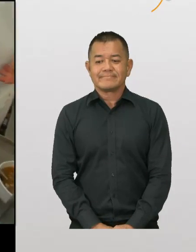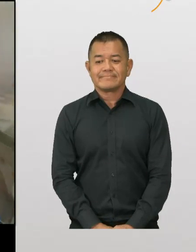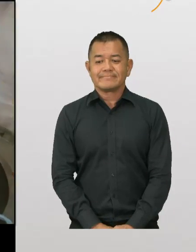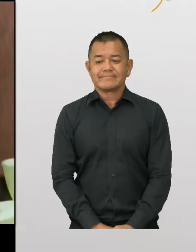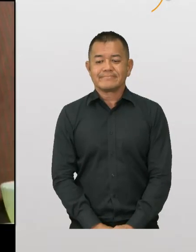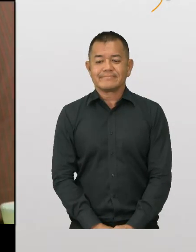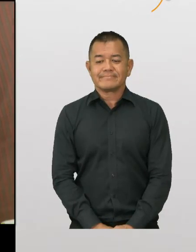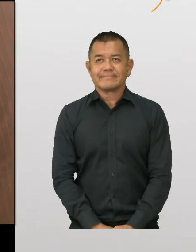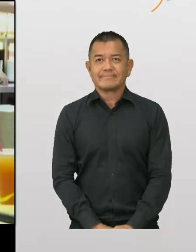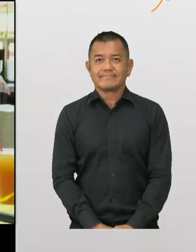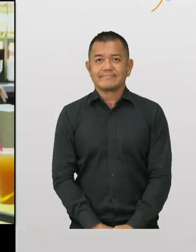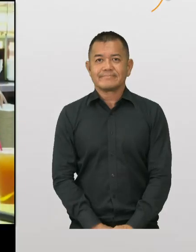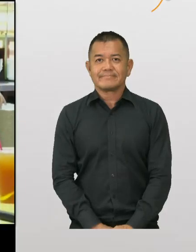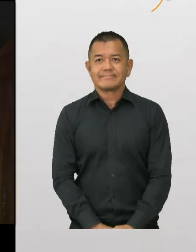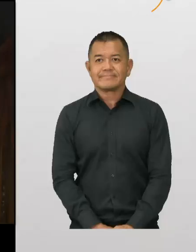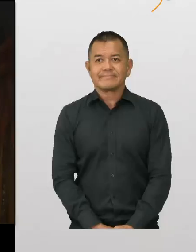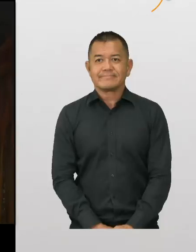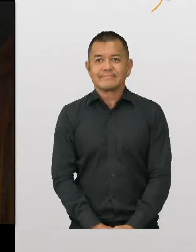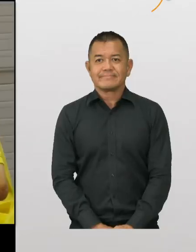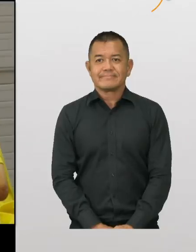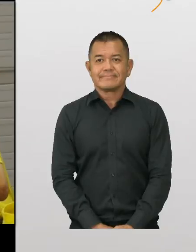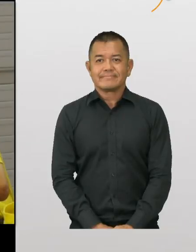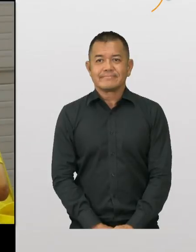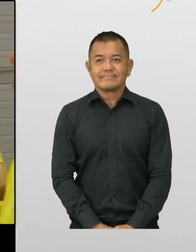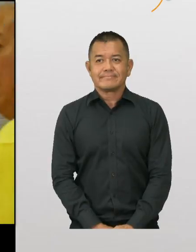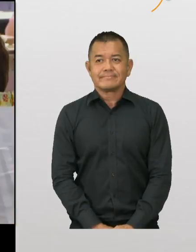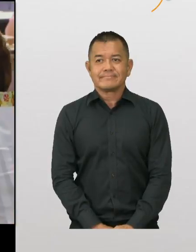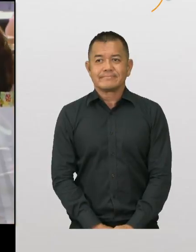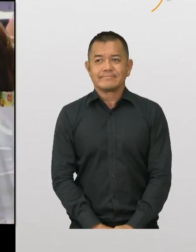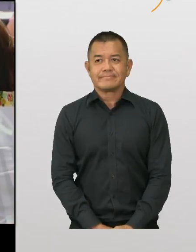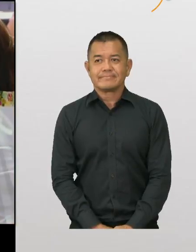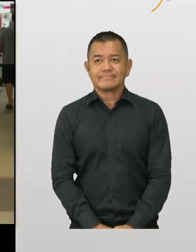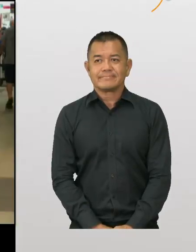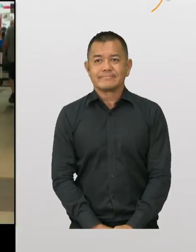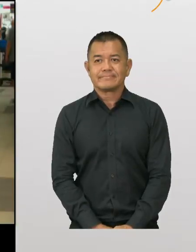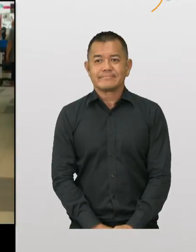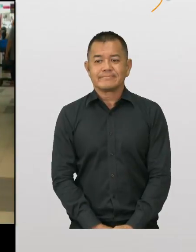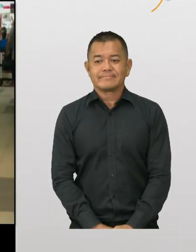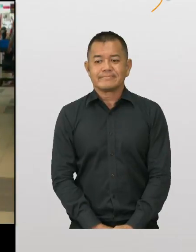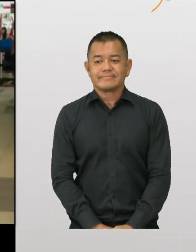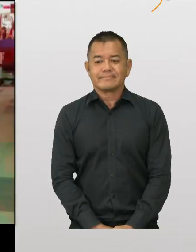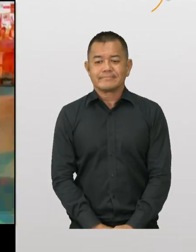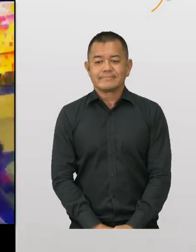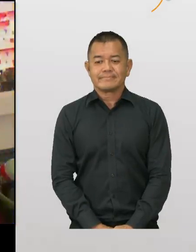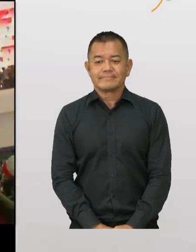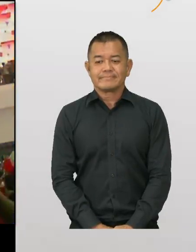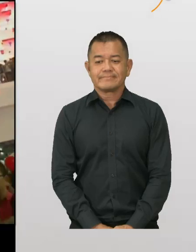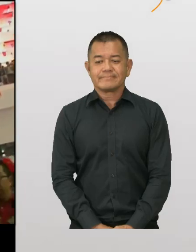慈园小贩中心位于后港9道组屋区，是第一座设在民众俱乐部里头的小贩中心。